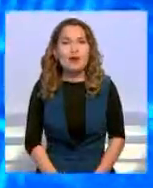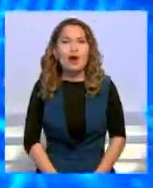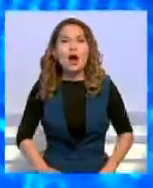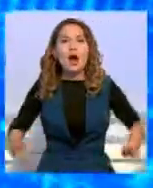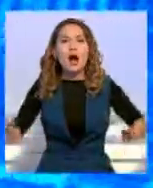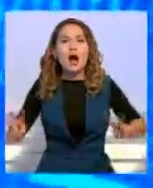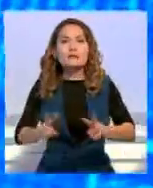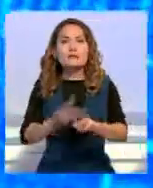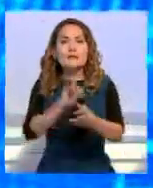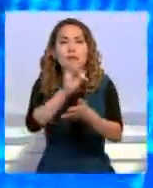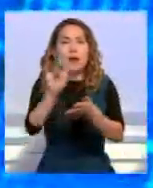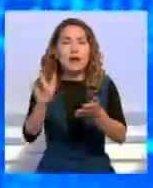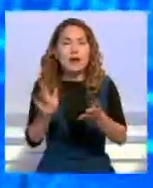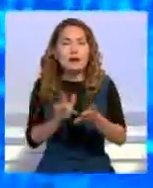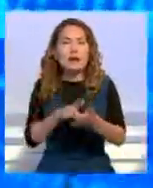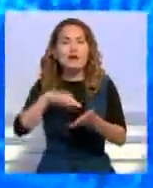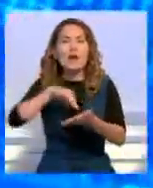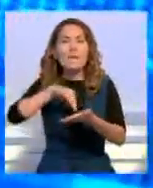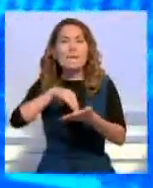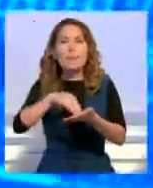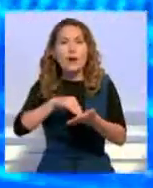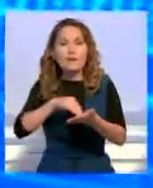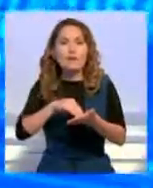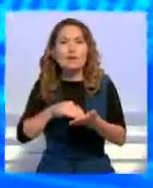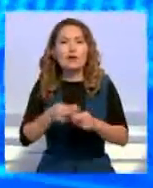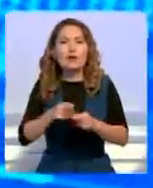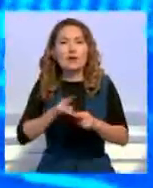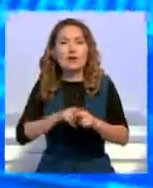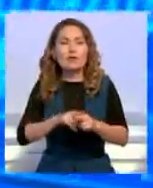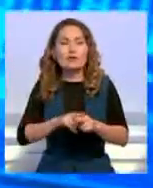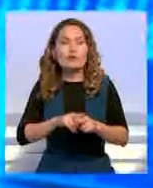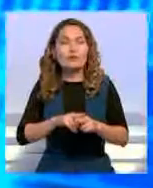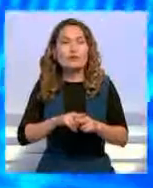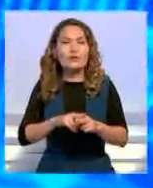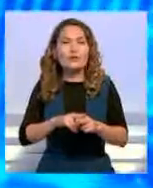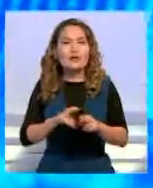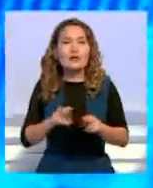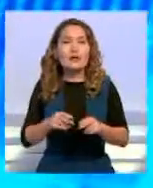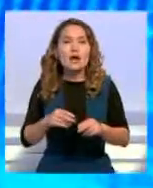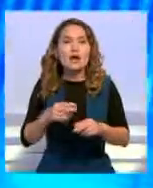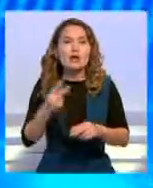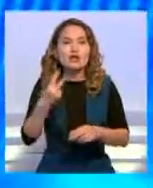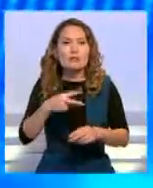Астана балет театры алғаш рет әйгілі Шылкунчик балетін қояды. Өнер ұжымы